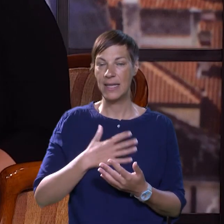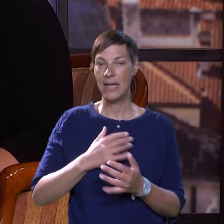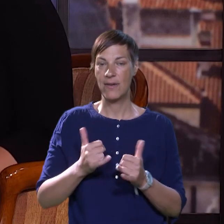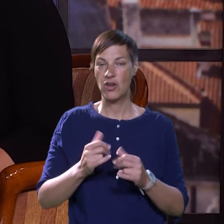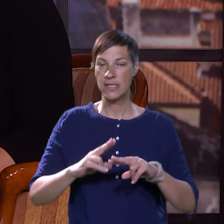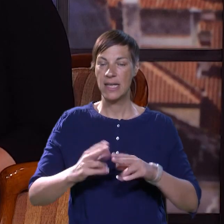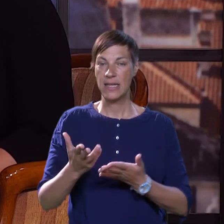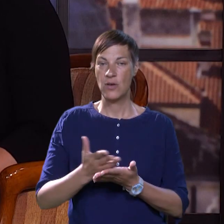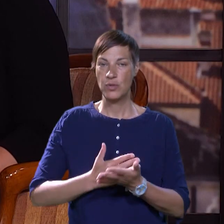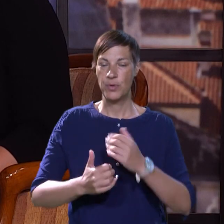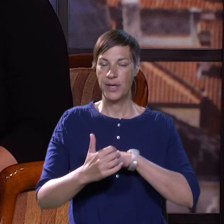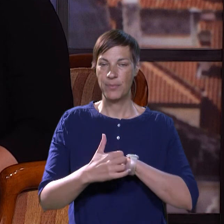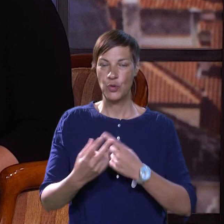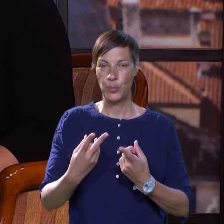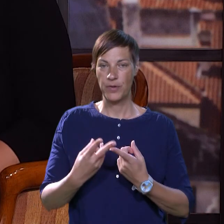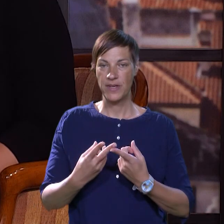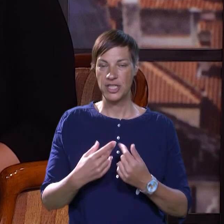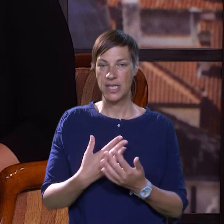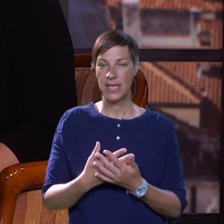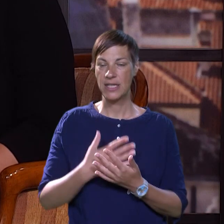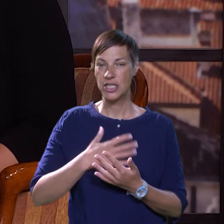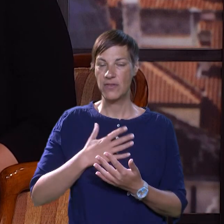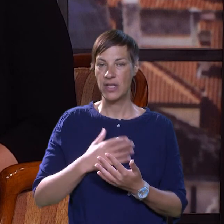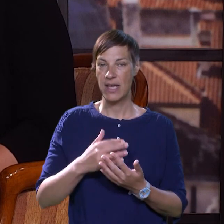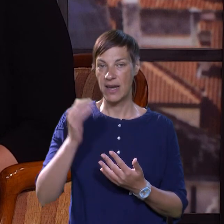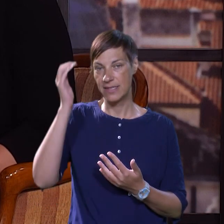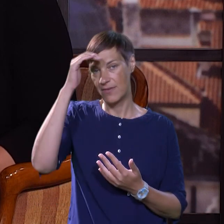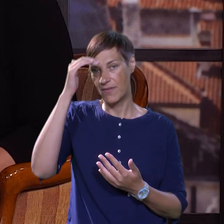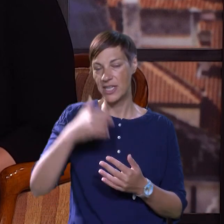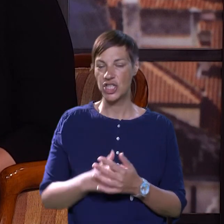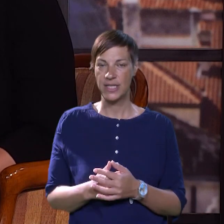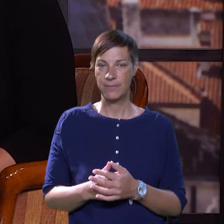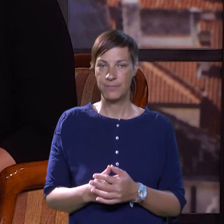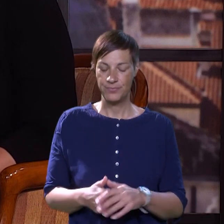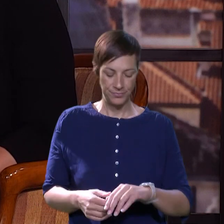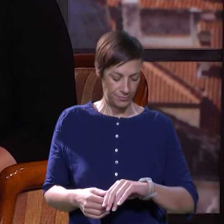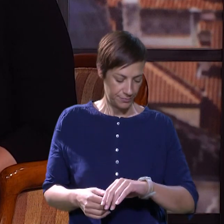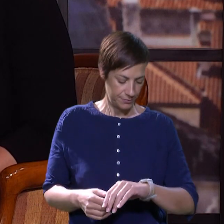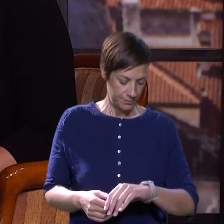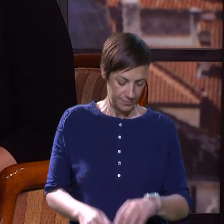gledatelji, naravno ostanite uz program Dubrovačke televizije. Želim vam ugodan nastavak večeri.